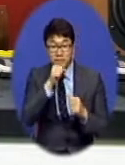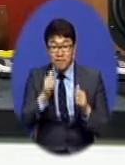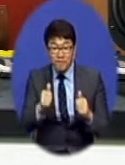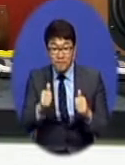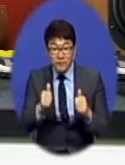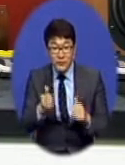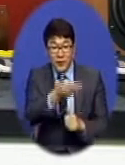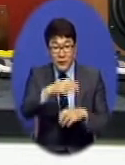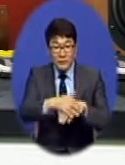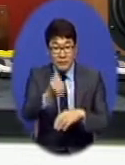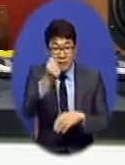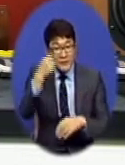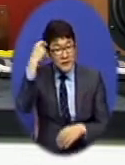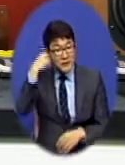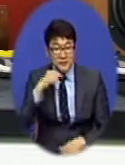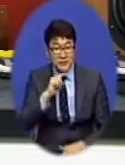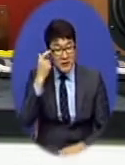부분은 어떻게 생각하세요?